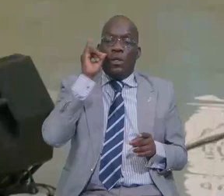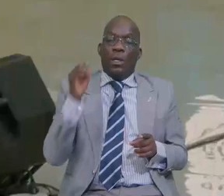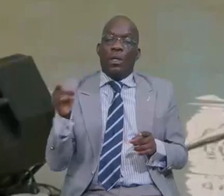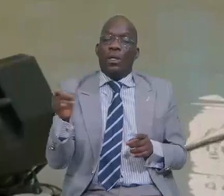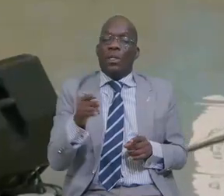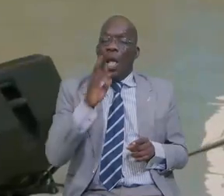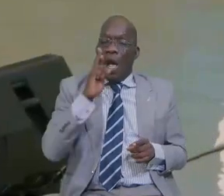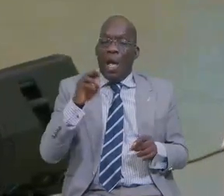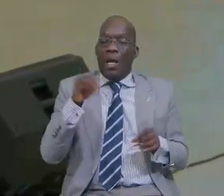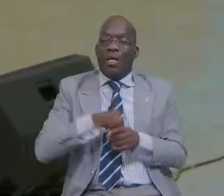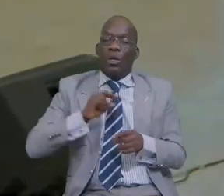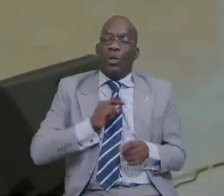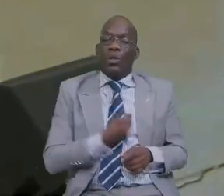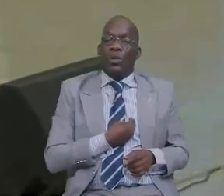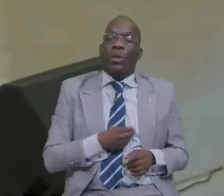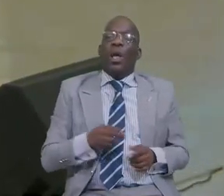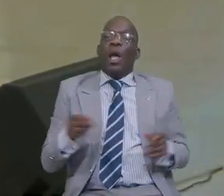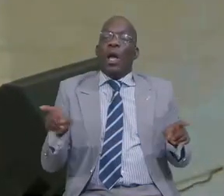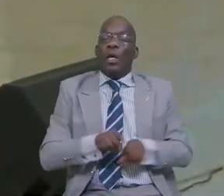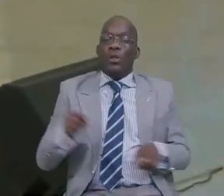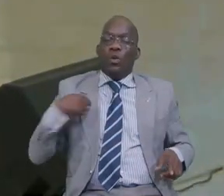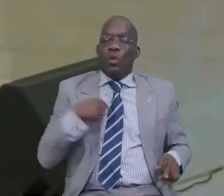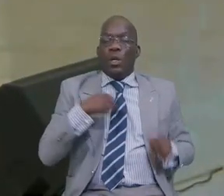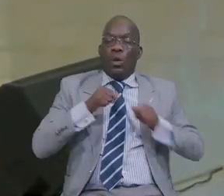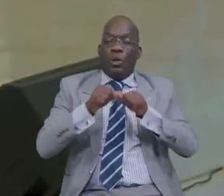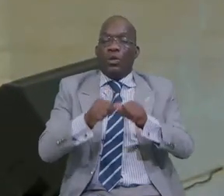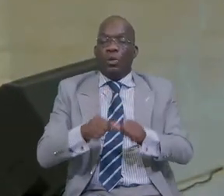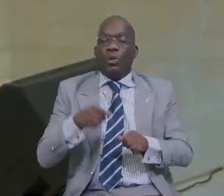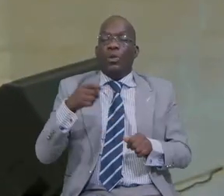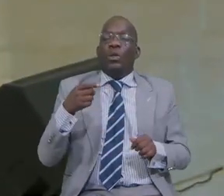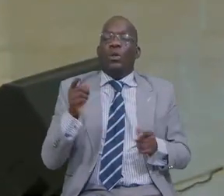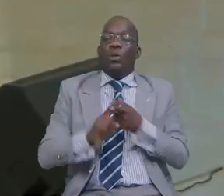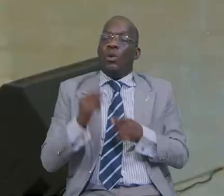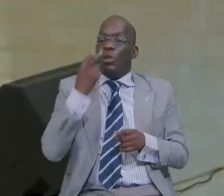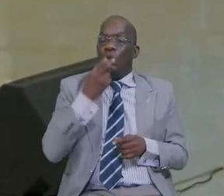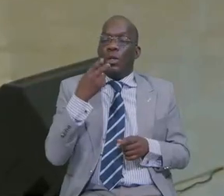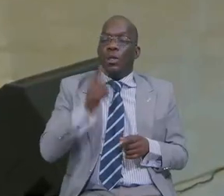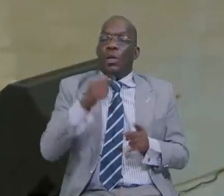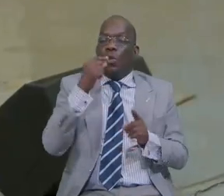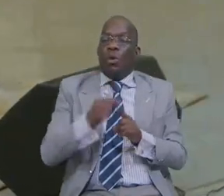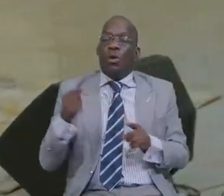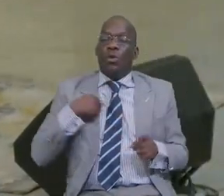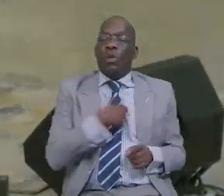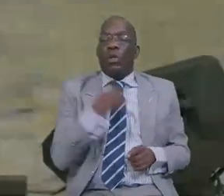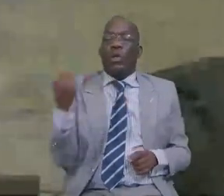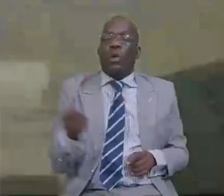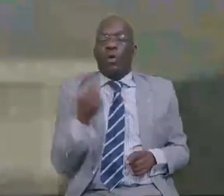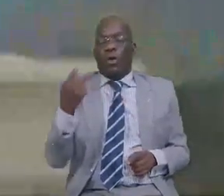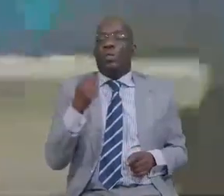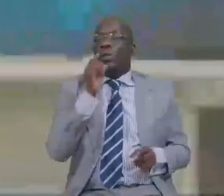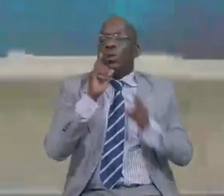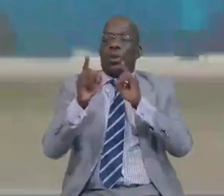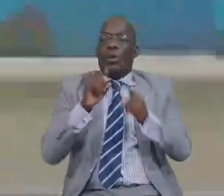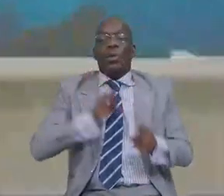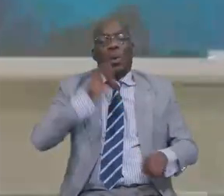déjà gravées en nous. Une fois que nous continuons à dire les paroles que nous proclamons toujours, je ne